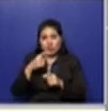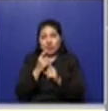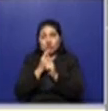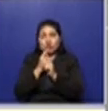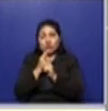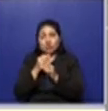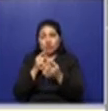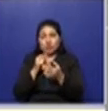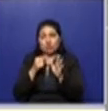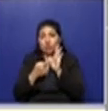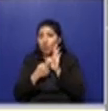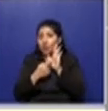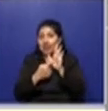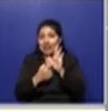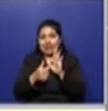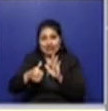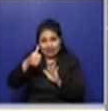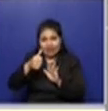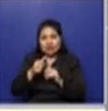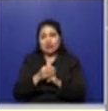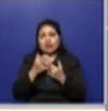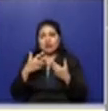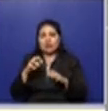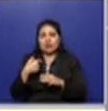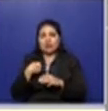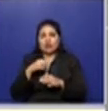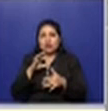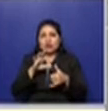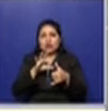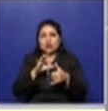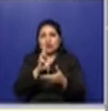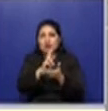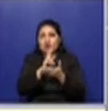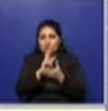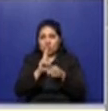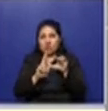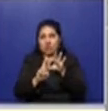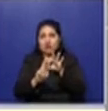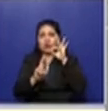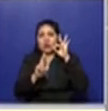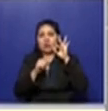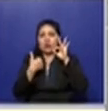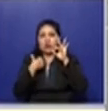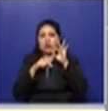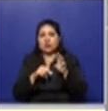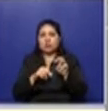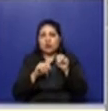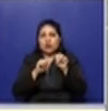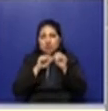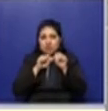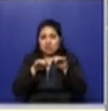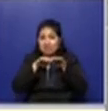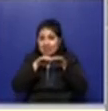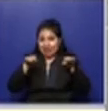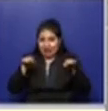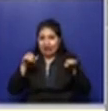ชนในการรับรางวัลต้องเลือกรับเฉพาะรางวัลที่มีมาตรฐานในการคัดส